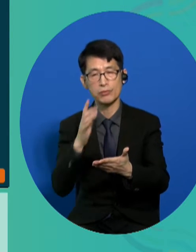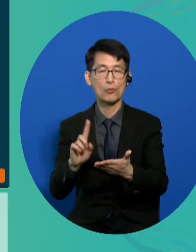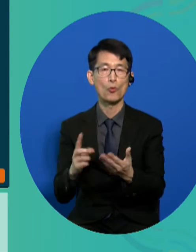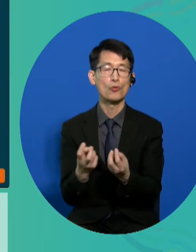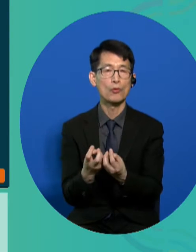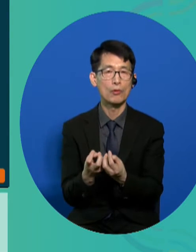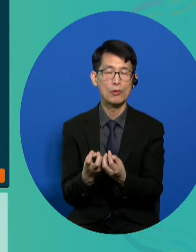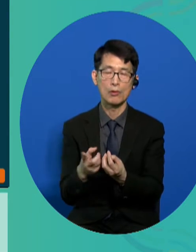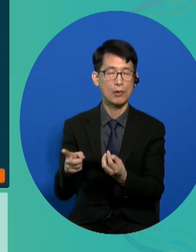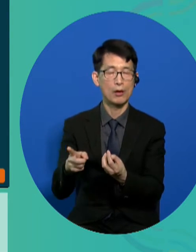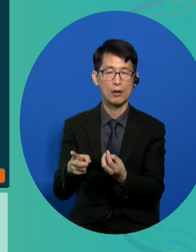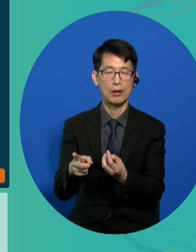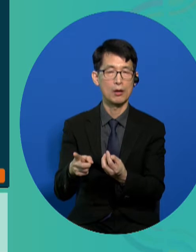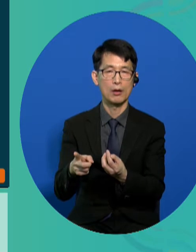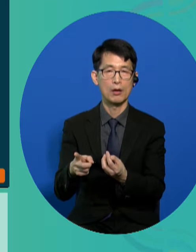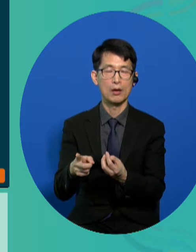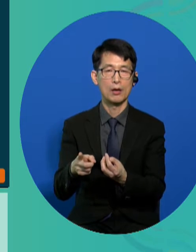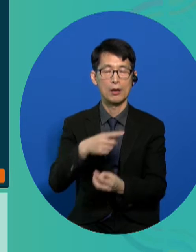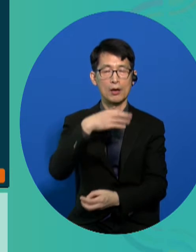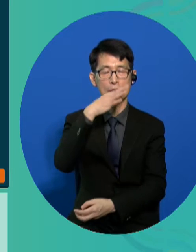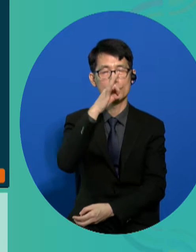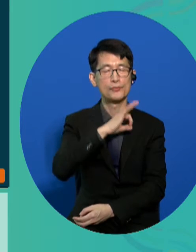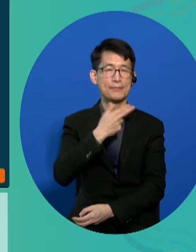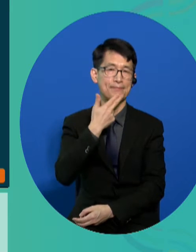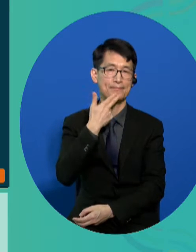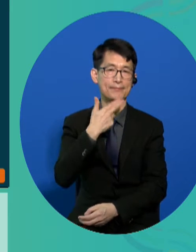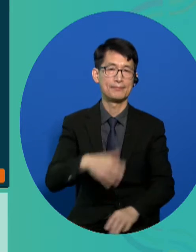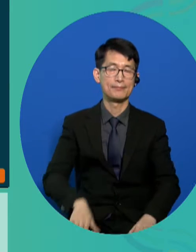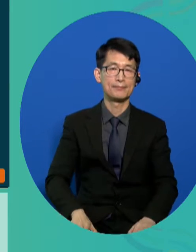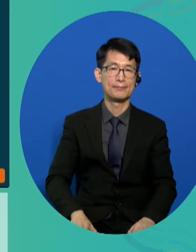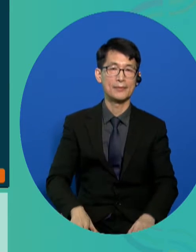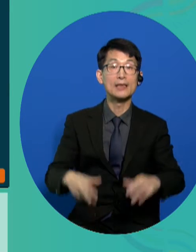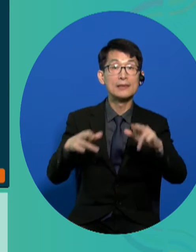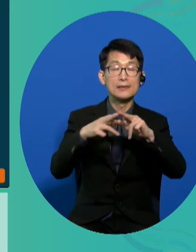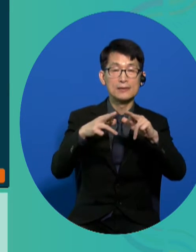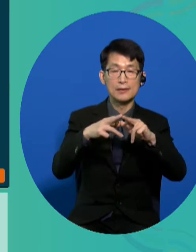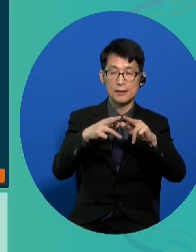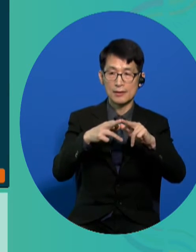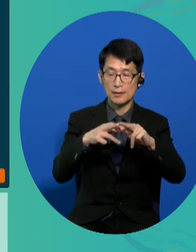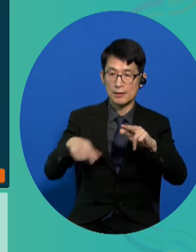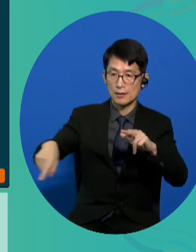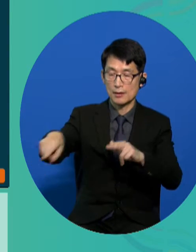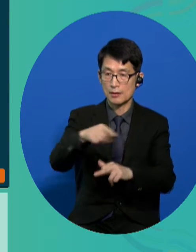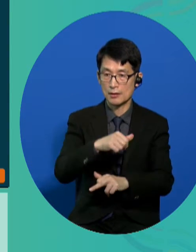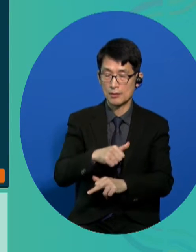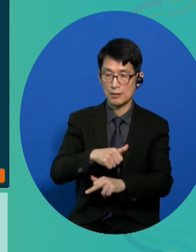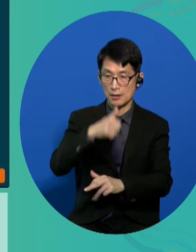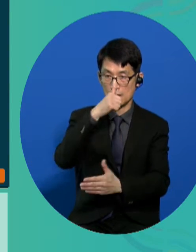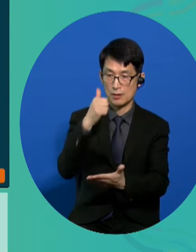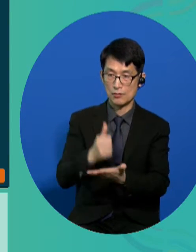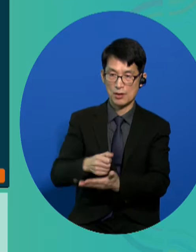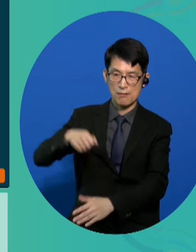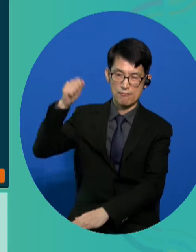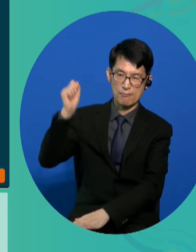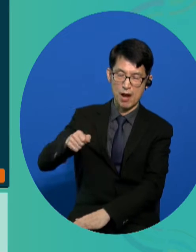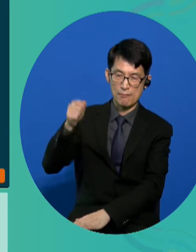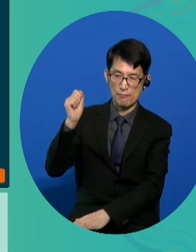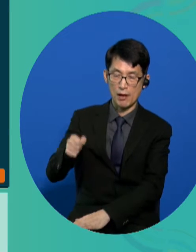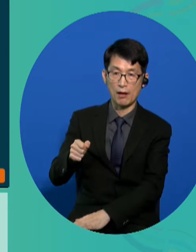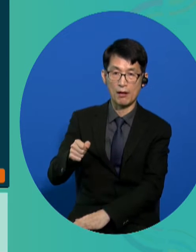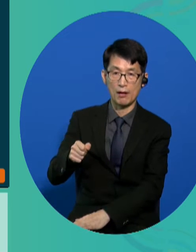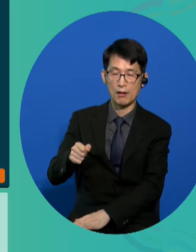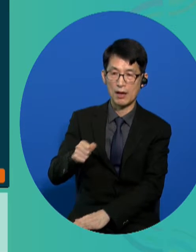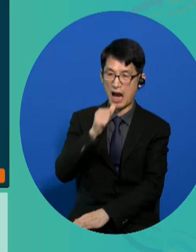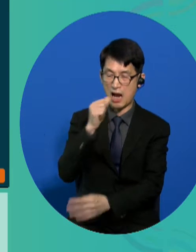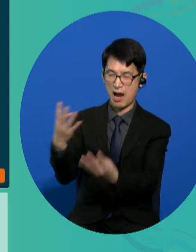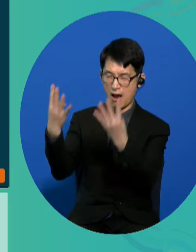들어서 장애인이 전체 인구 대비 징역형을 선고받을 가능성이 높은 것으로